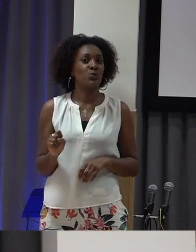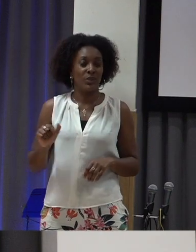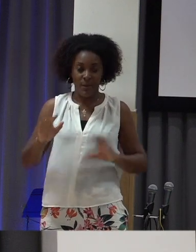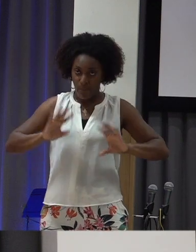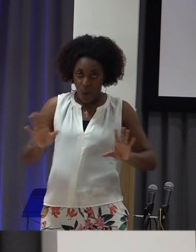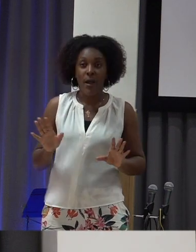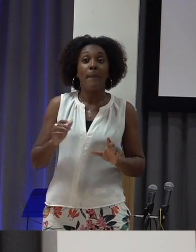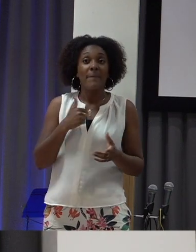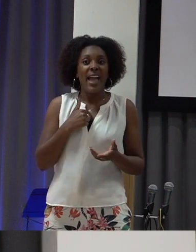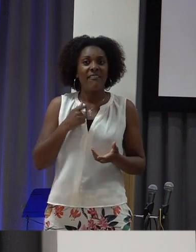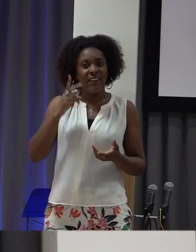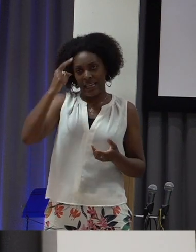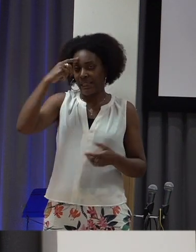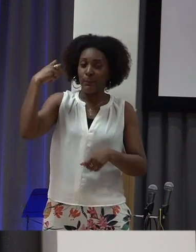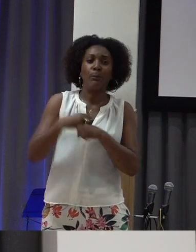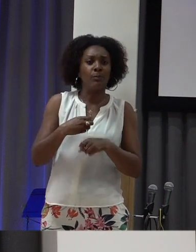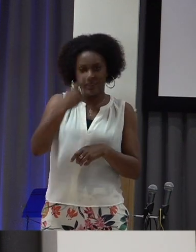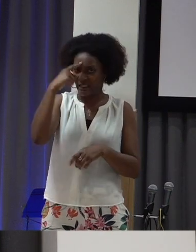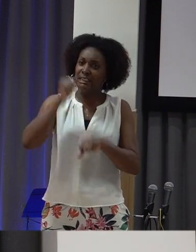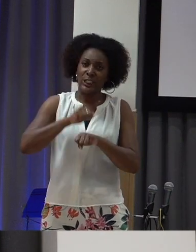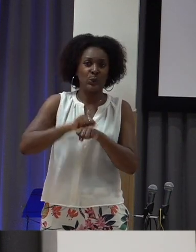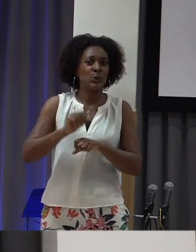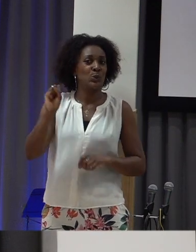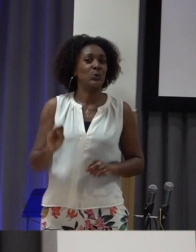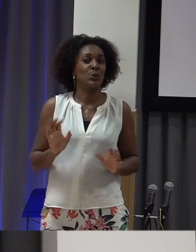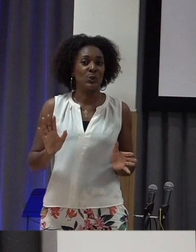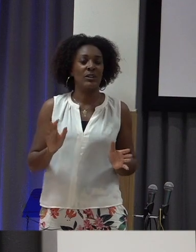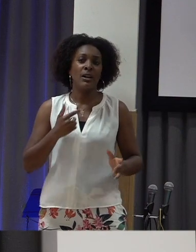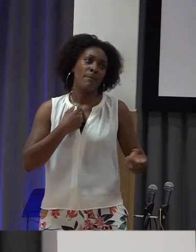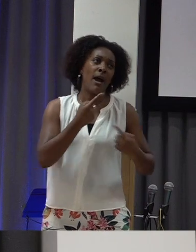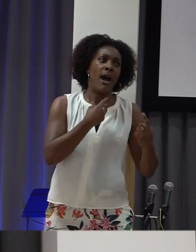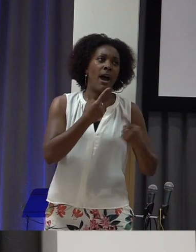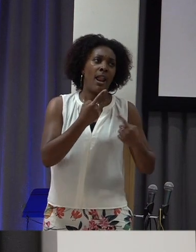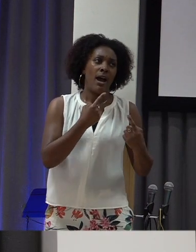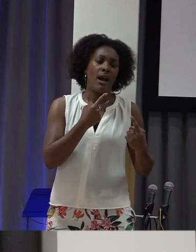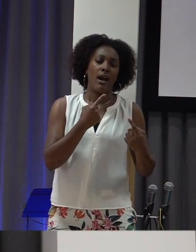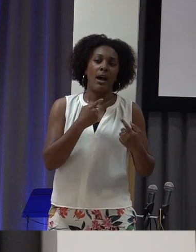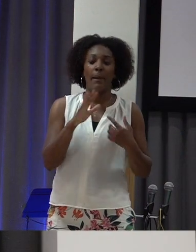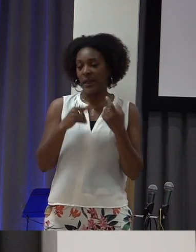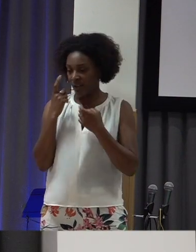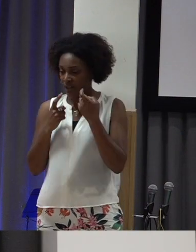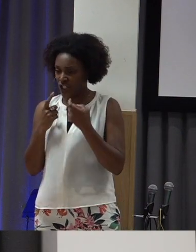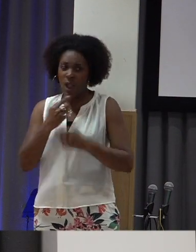là qu'on a la tête près du bonnet dans le Sud, hein, et on commence à parler, et puis ensuite on réfléchit.